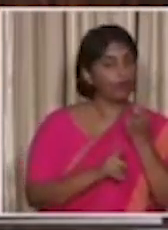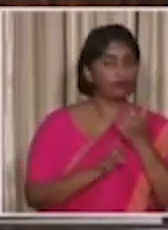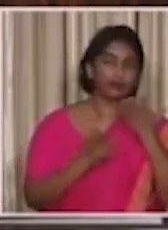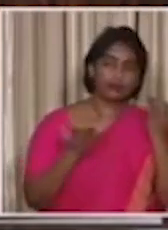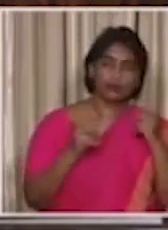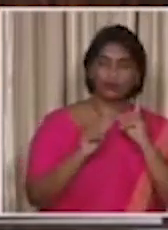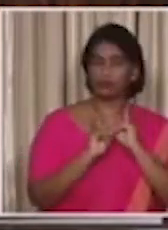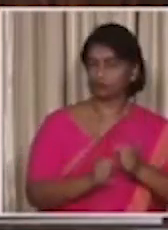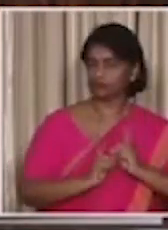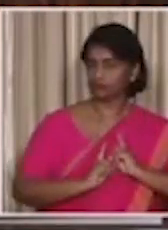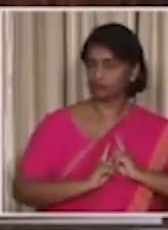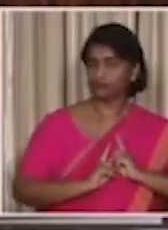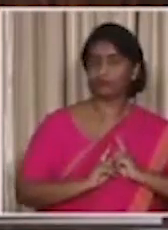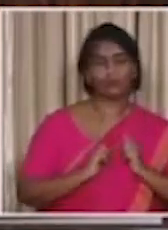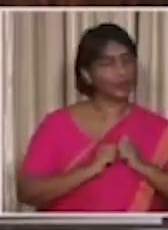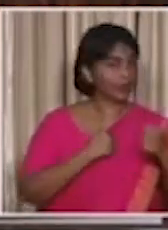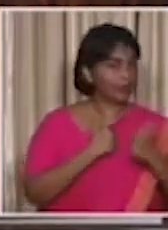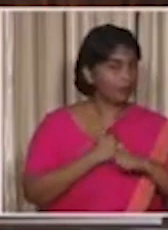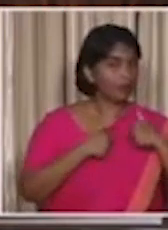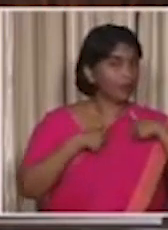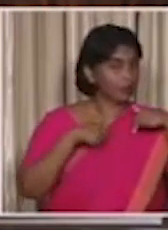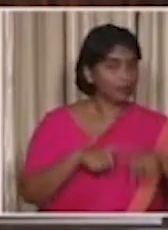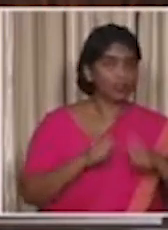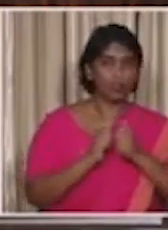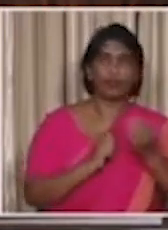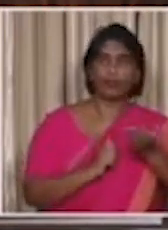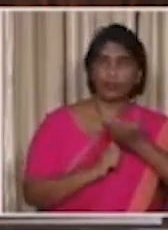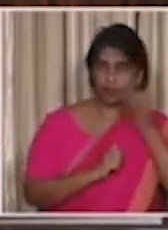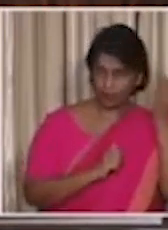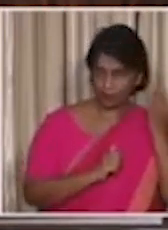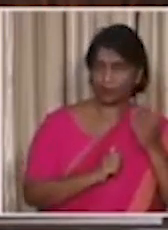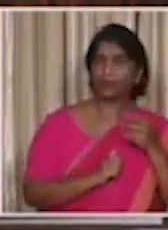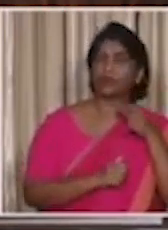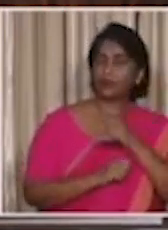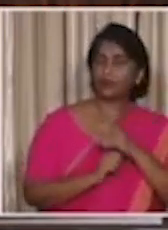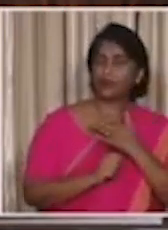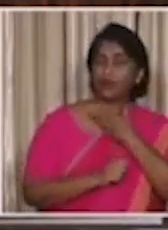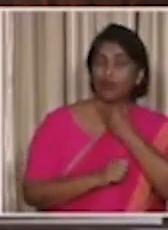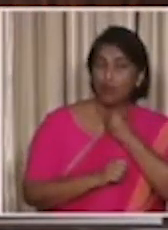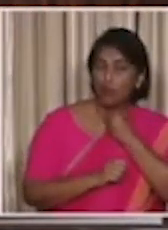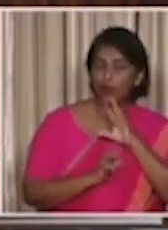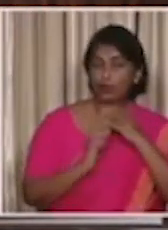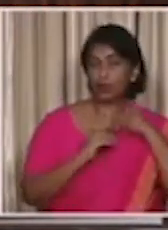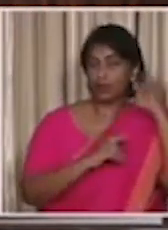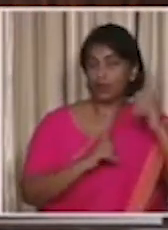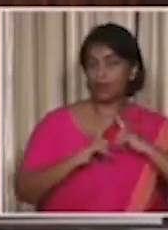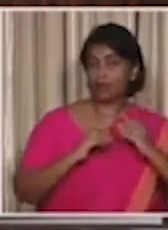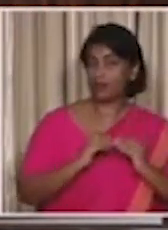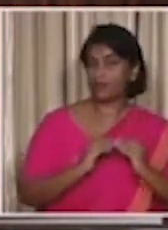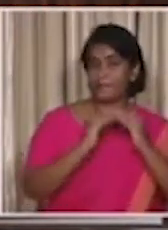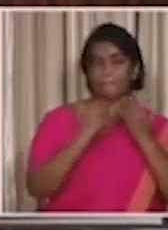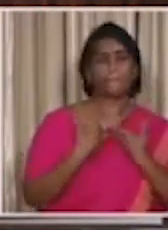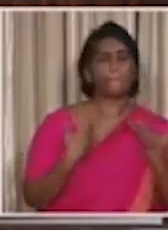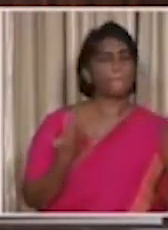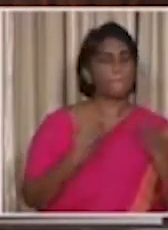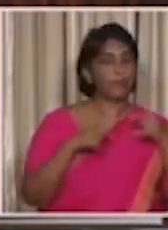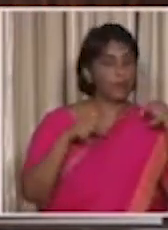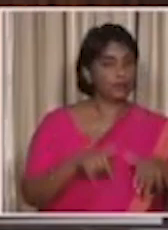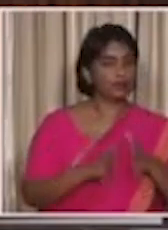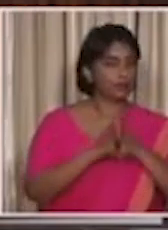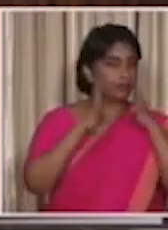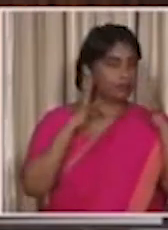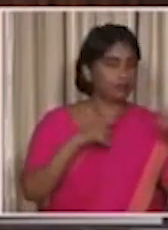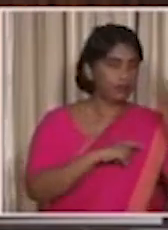කිසියම් ස්ථාවරත්වයක් ඇති කරන්න දැන් අපට පුළුවන් වෙලා තියෙනවා බොරුවෙන් අනාගතය ගොඩනංවන්න බැරි බව දැන් බොහෝ